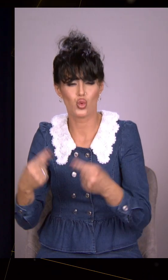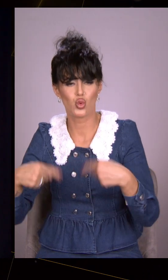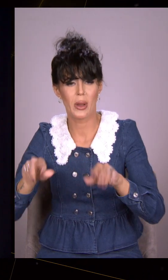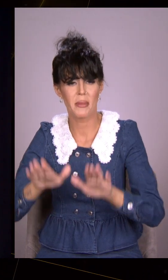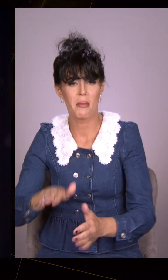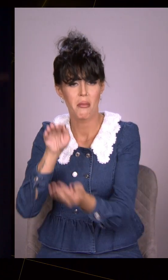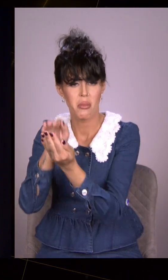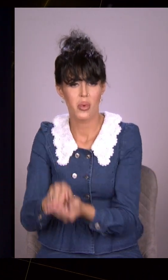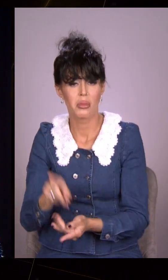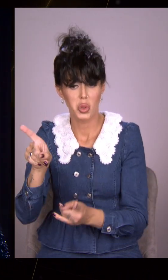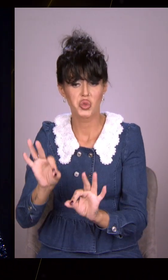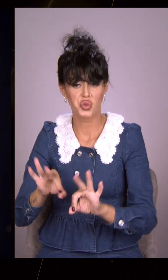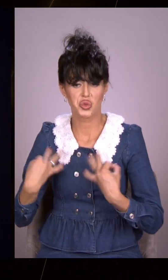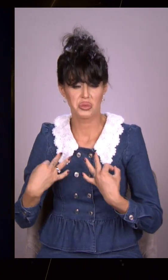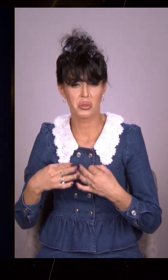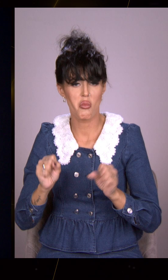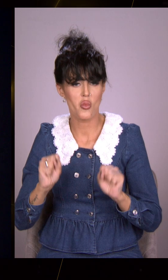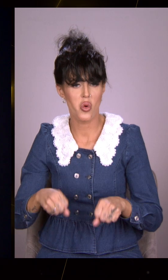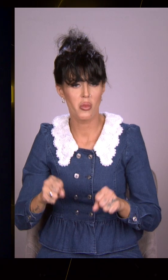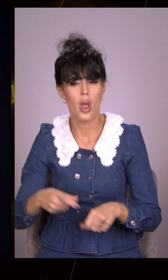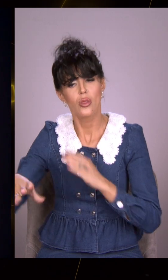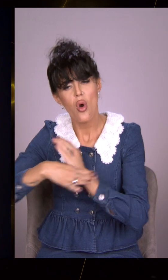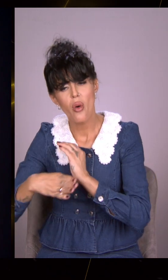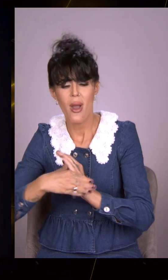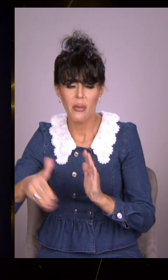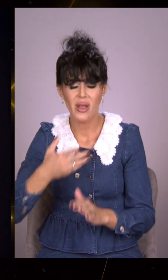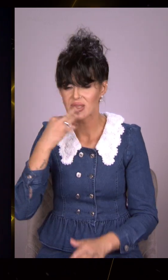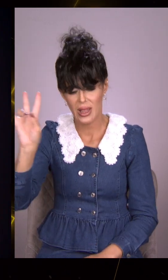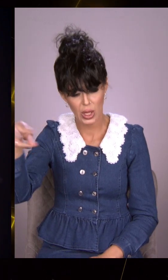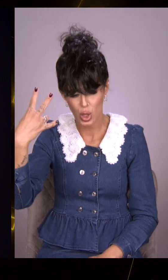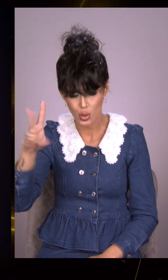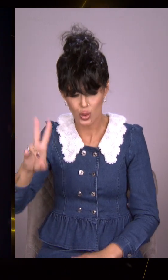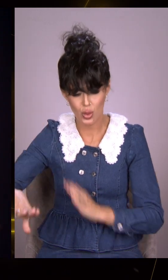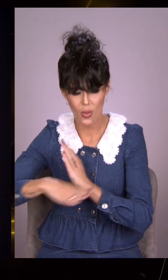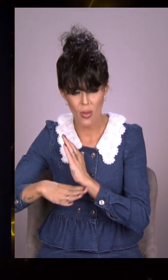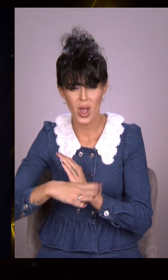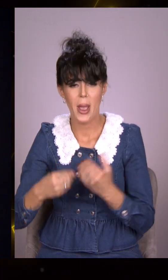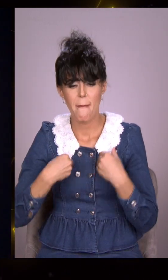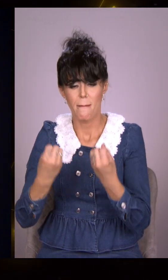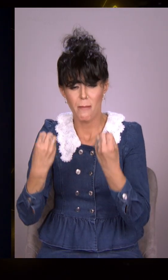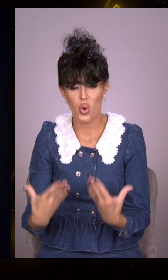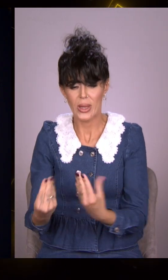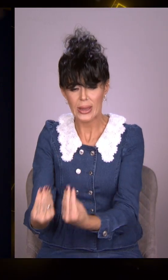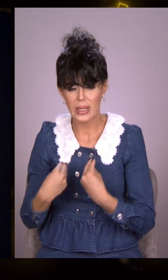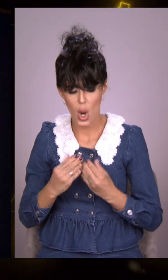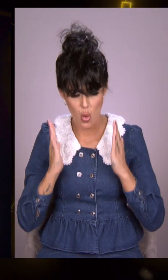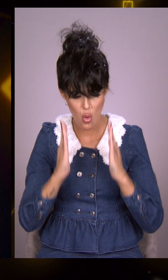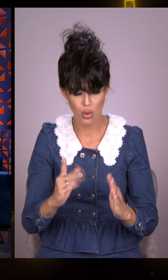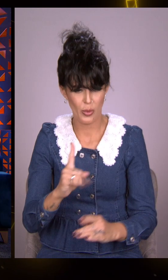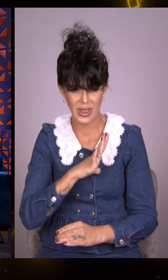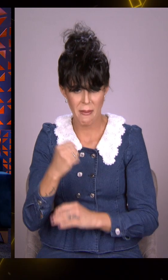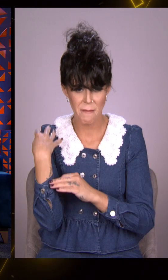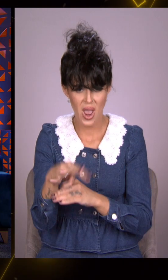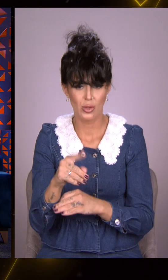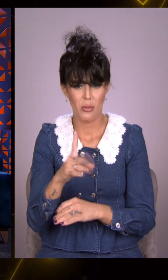Вони мені дали добро, я їм, вони допомогу пропонували. Я кажу, мені не треба ваша допомога, мені просто дайте коридор, щоб ми пройшли